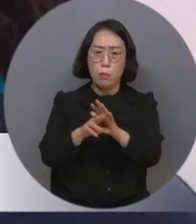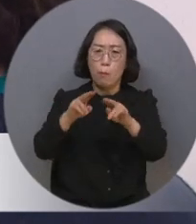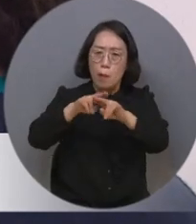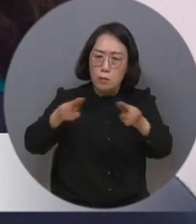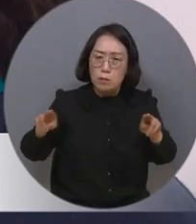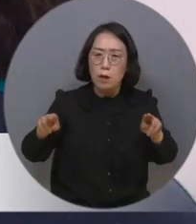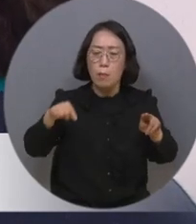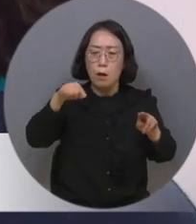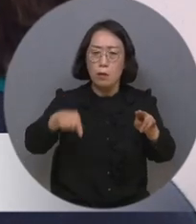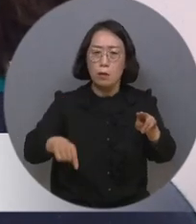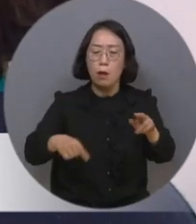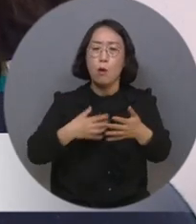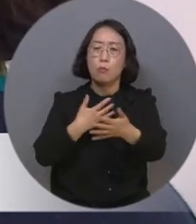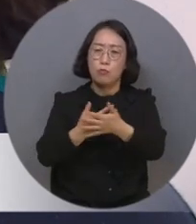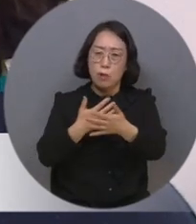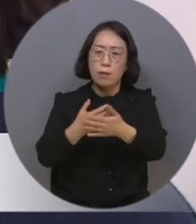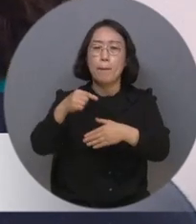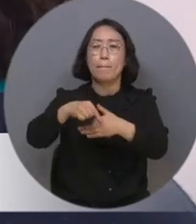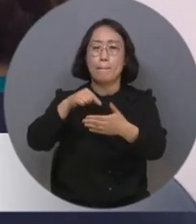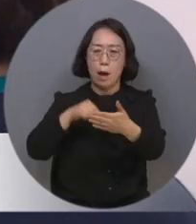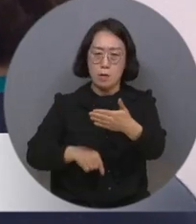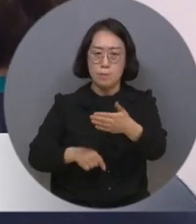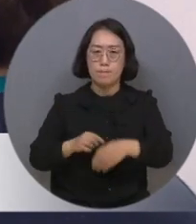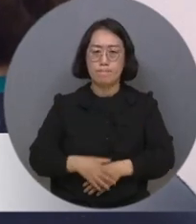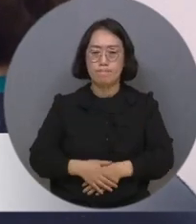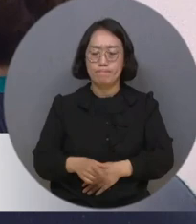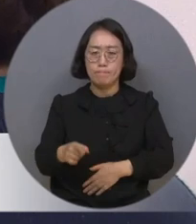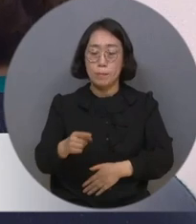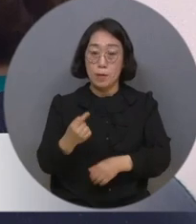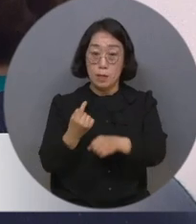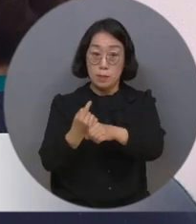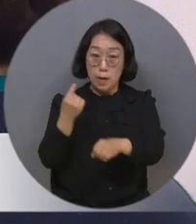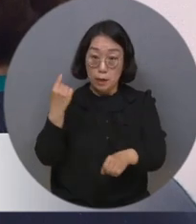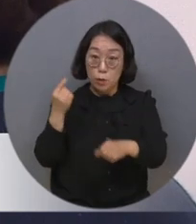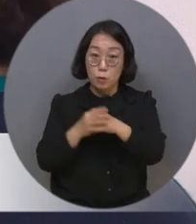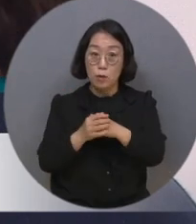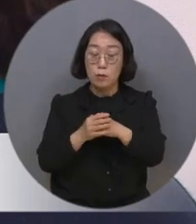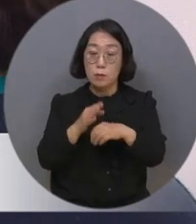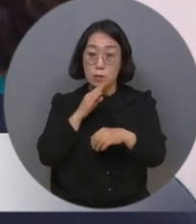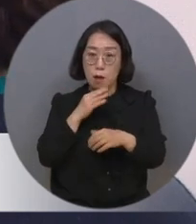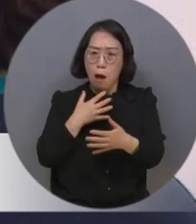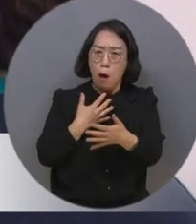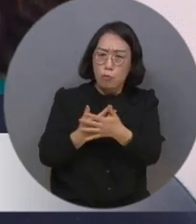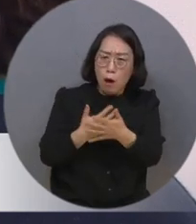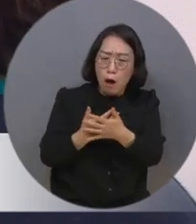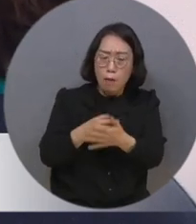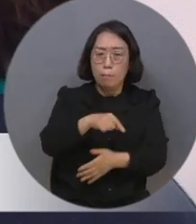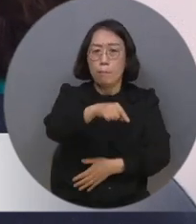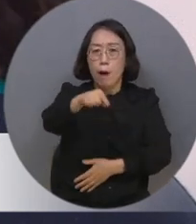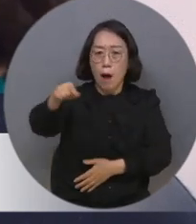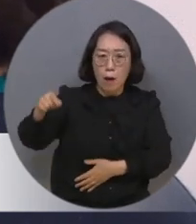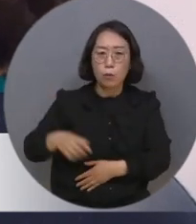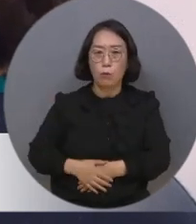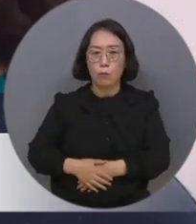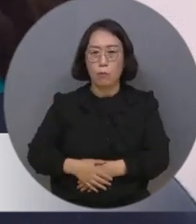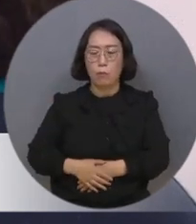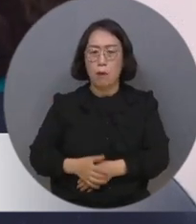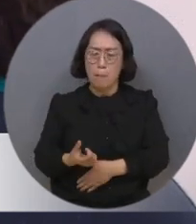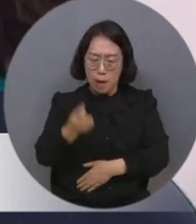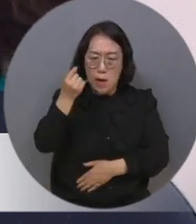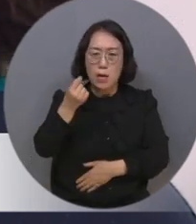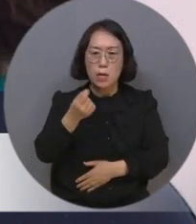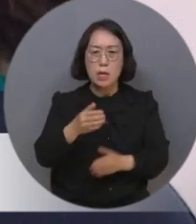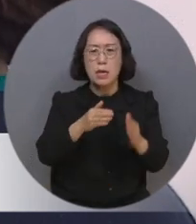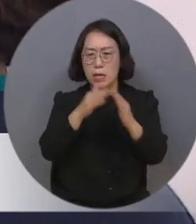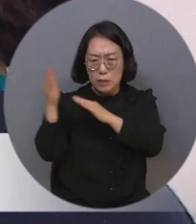없어질까 봐 정말 불안한 마음이고 작년 22년에는 정말 불안해서 직원들이 빨리